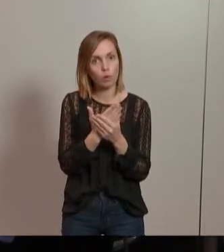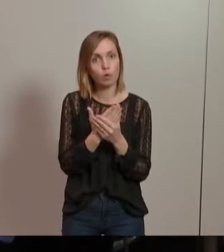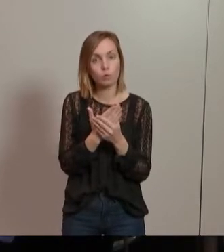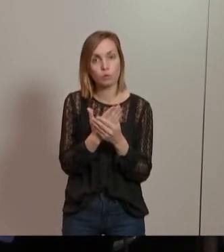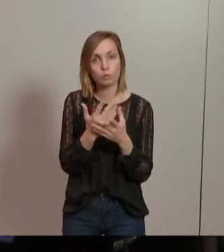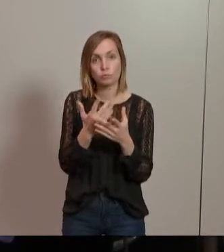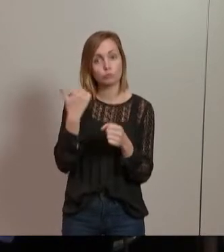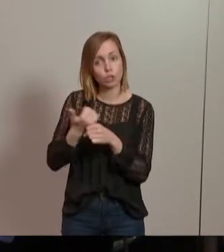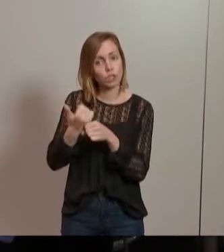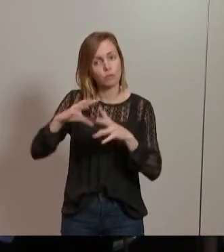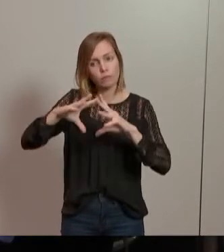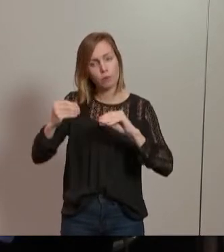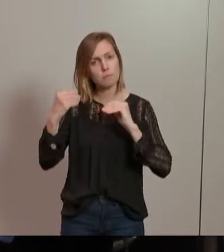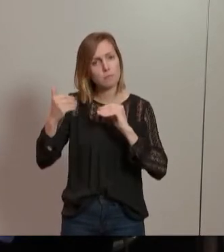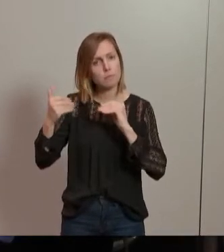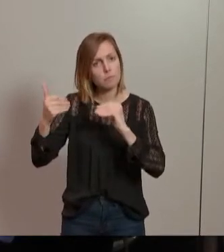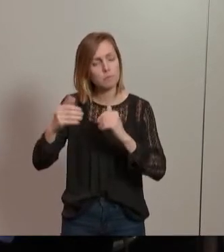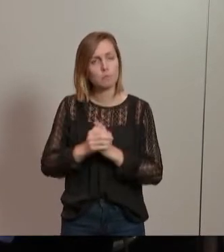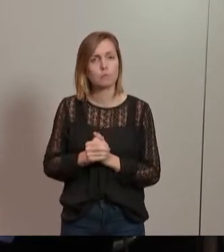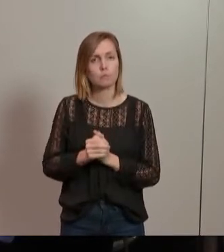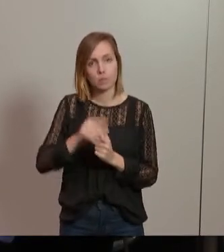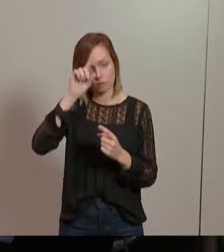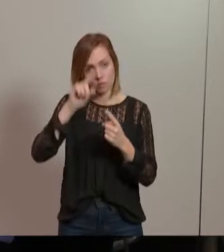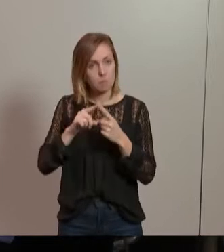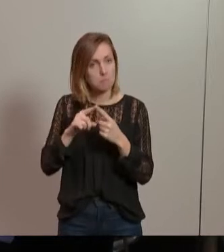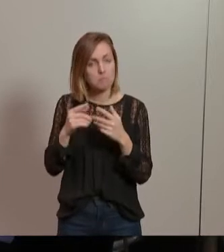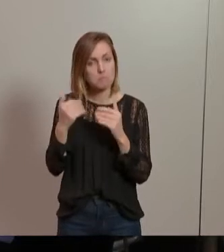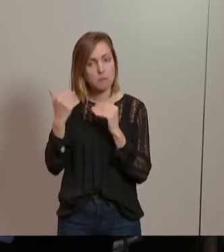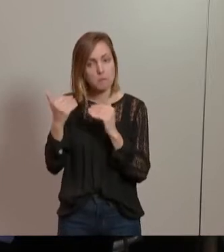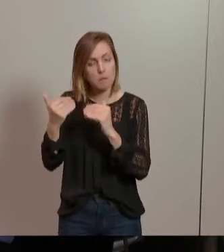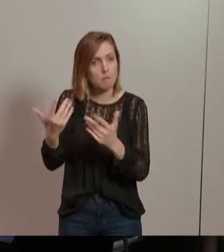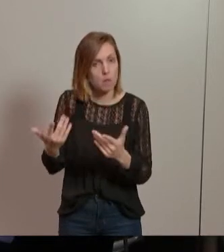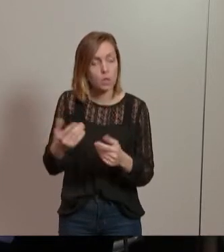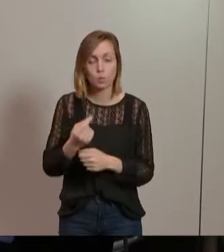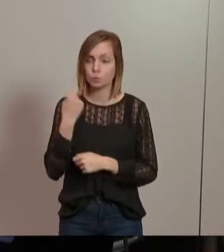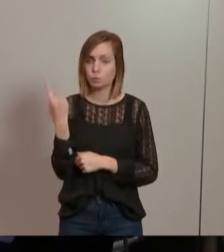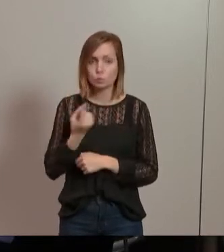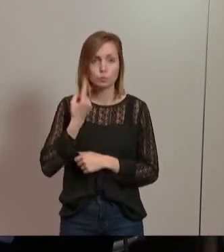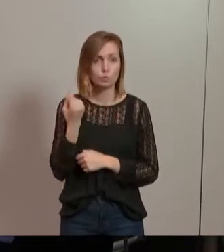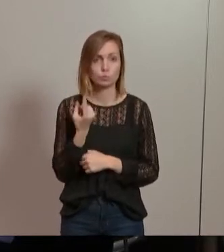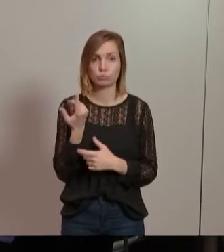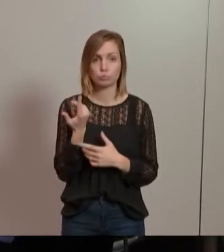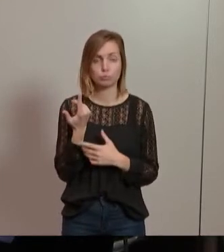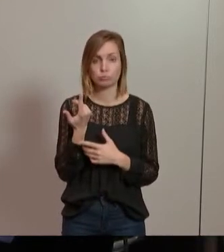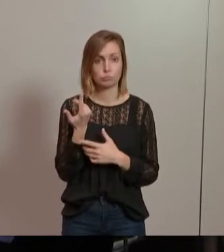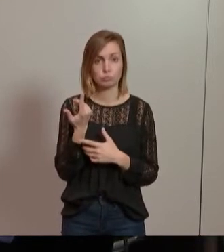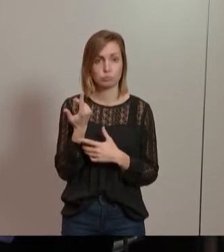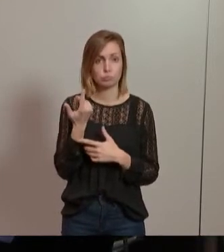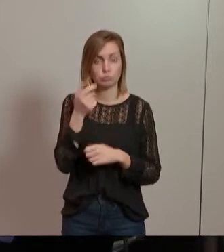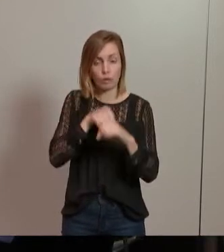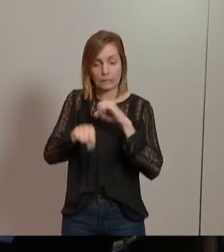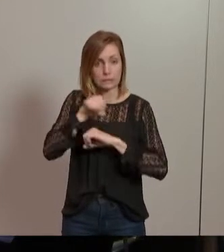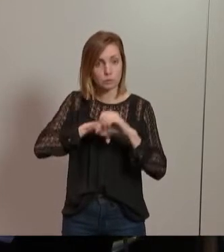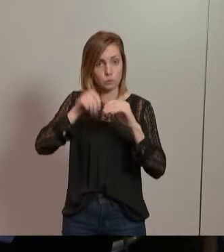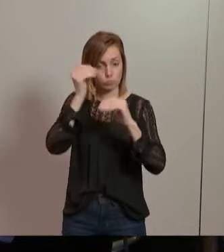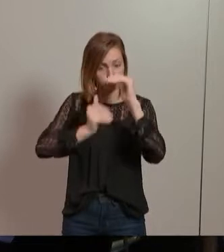désormais tous les ans et il reprend les thématiques suivantes, c'est-à-dire qu'il est composé toujours sur une même trame narrative, si on peut